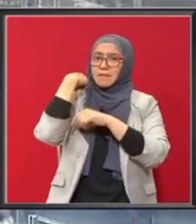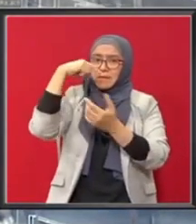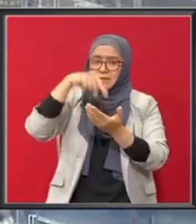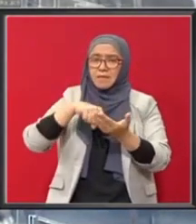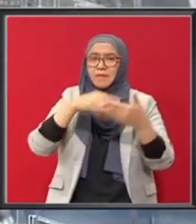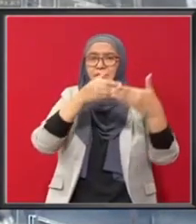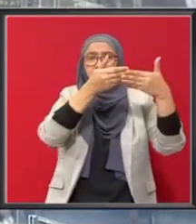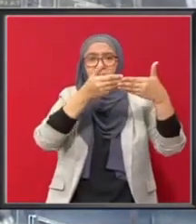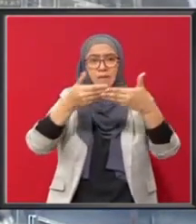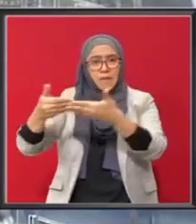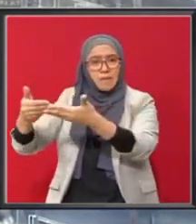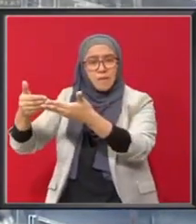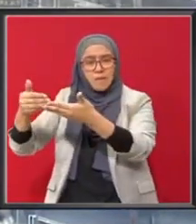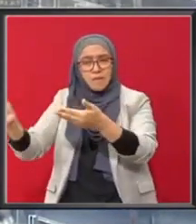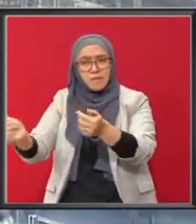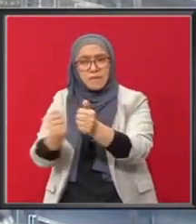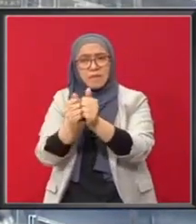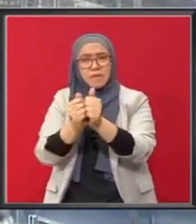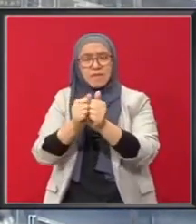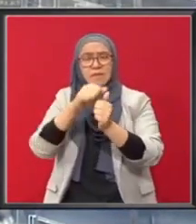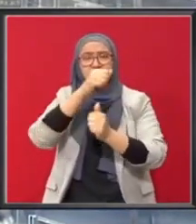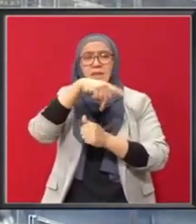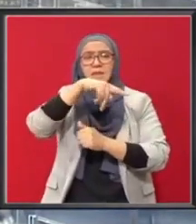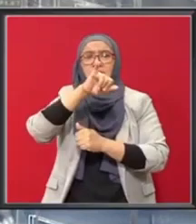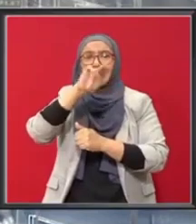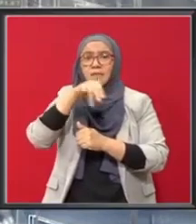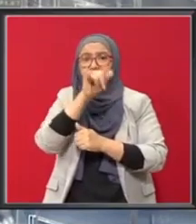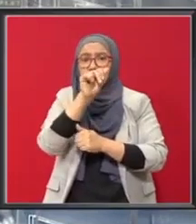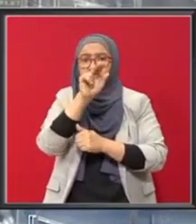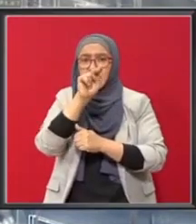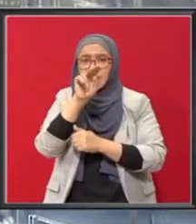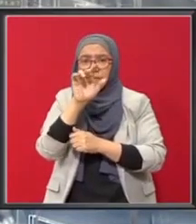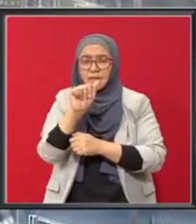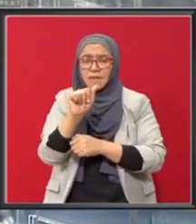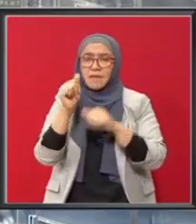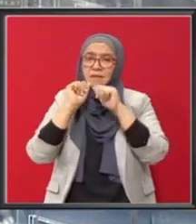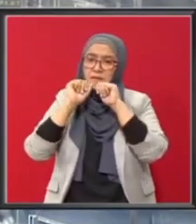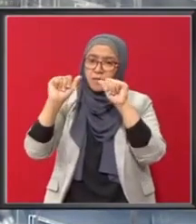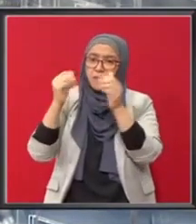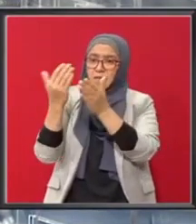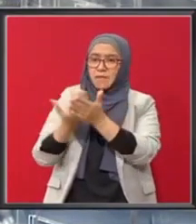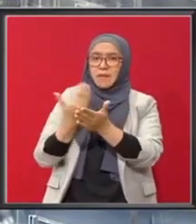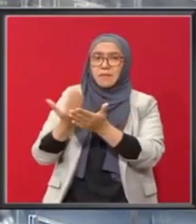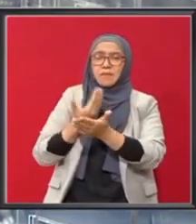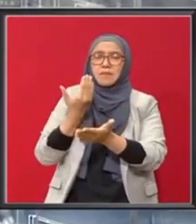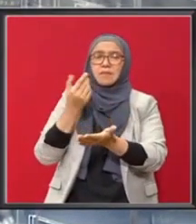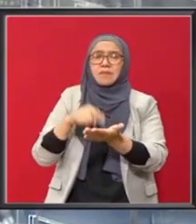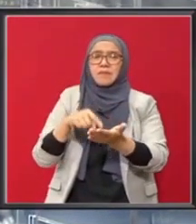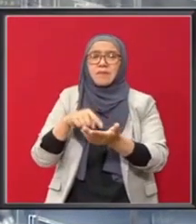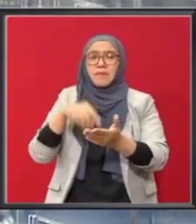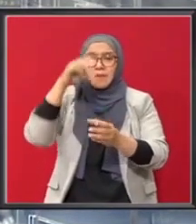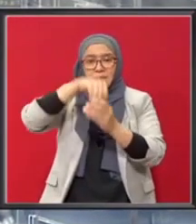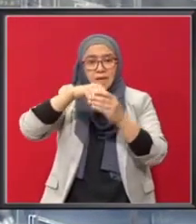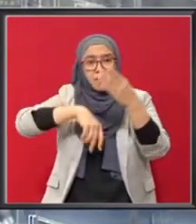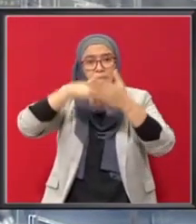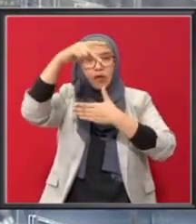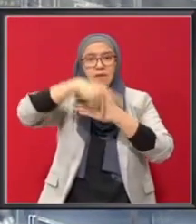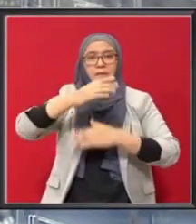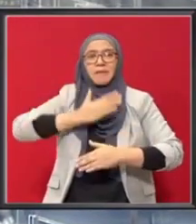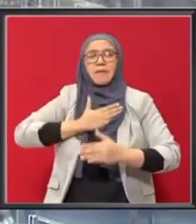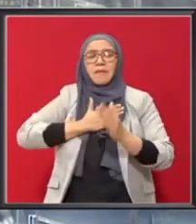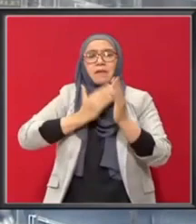disambung lagi dengan rencana yang kita umumkan bau-bau ini dalam program May adventist